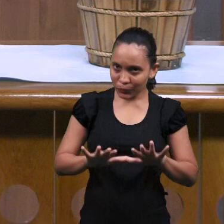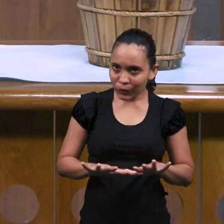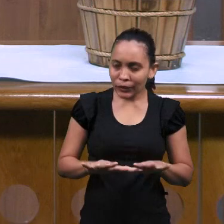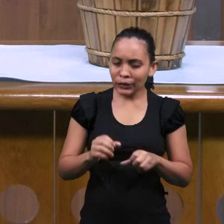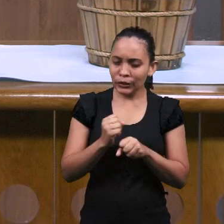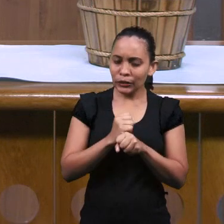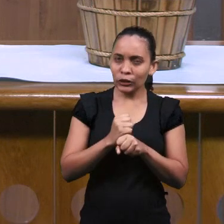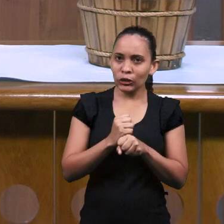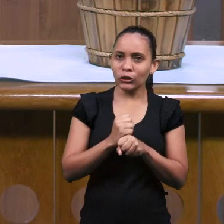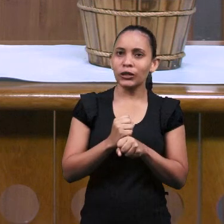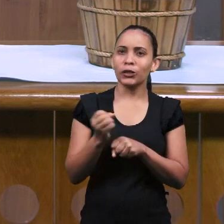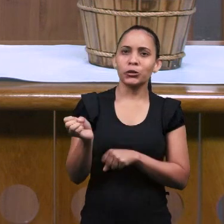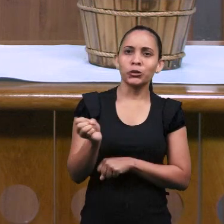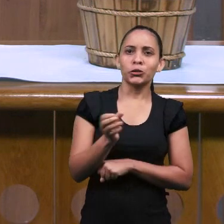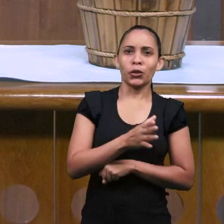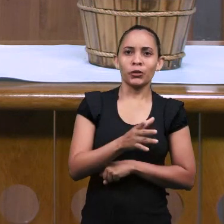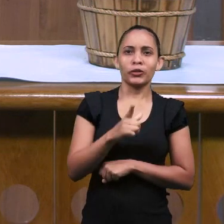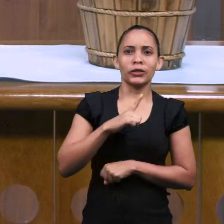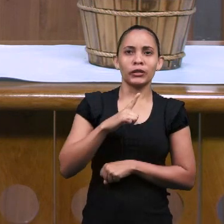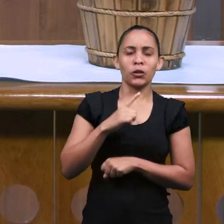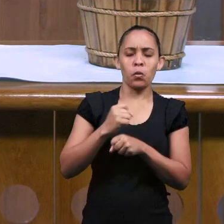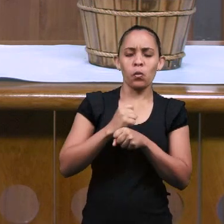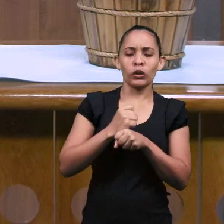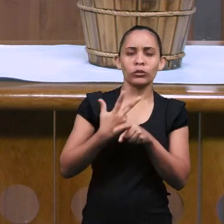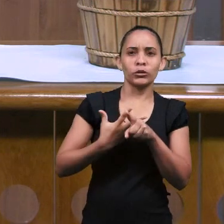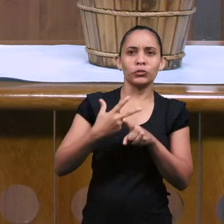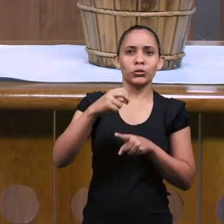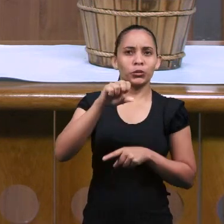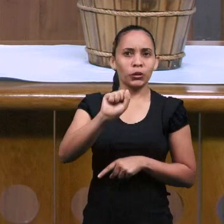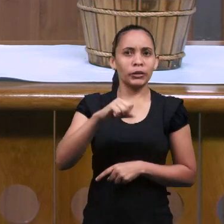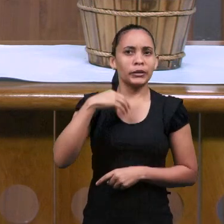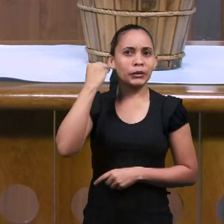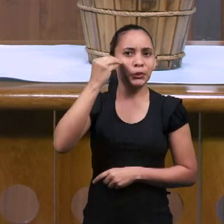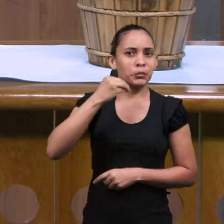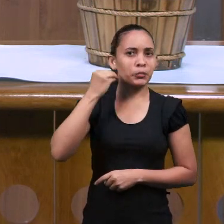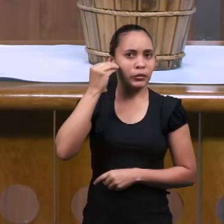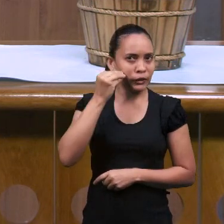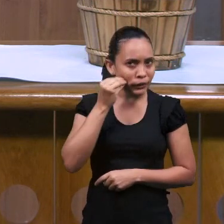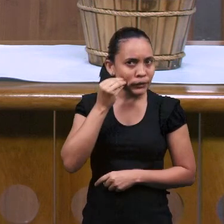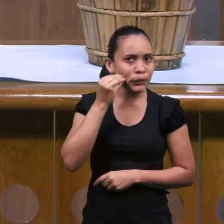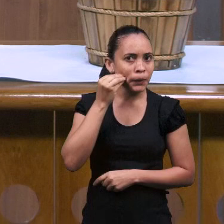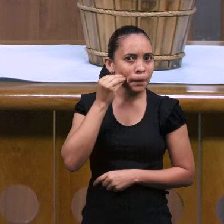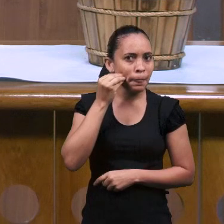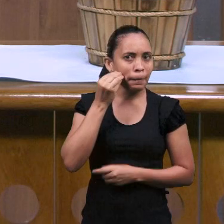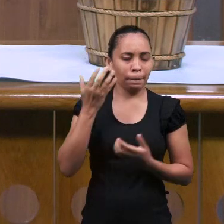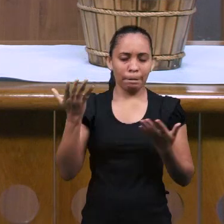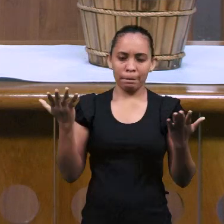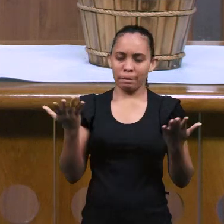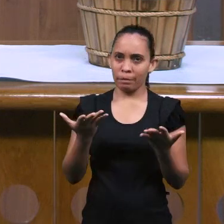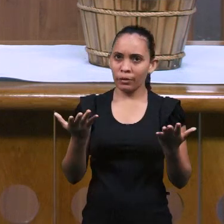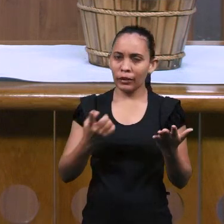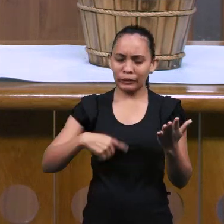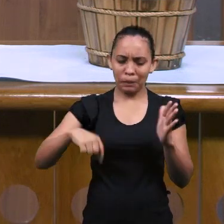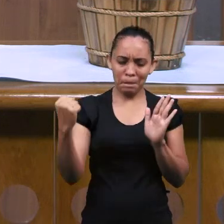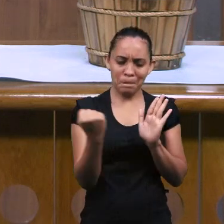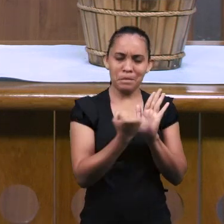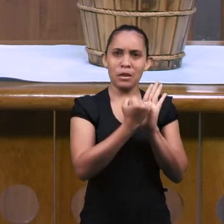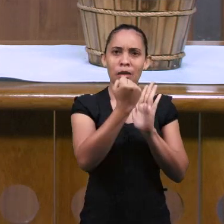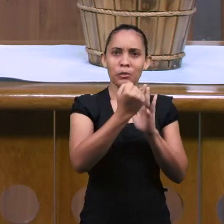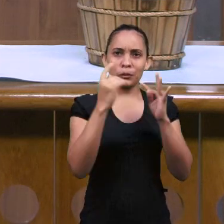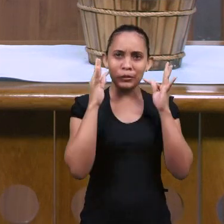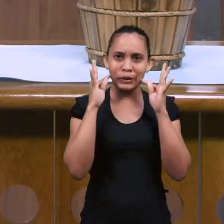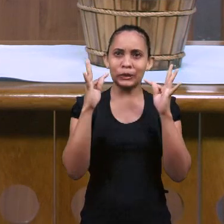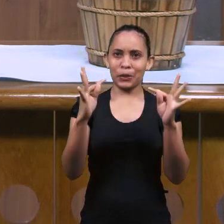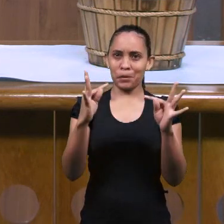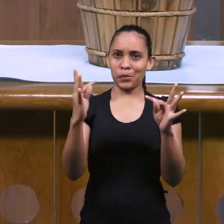nouvelle année, qui c'est l'année de victoire, d'expérience pour leur vie, en faisant des marques,